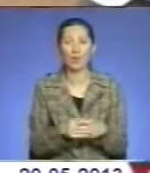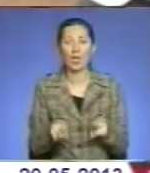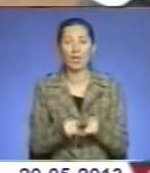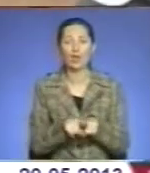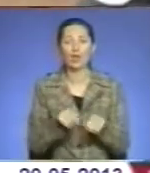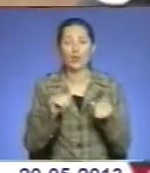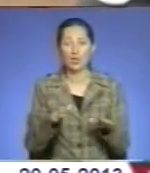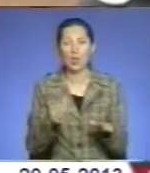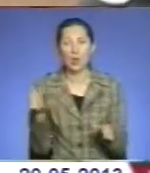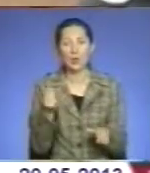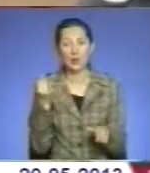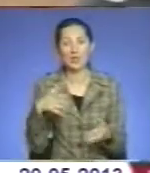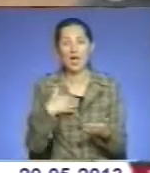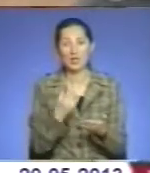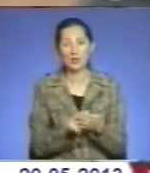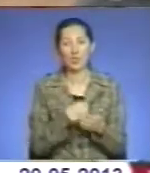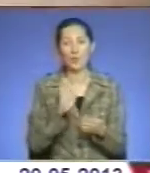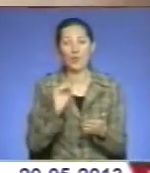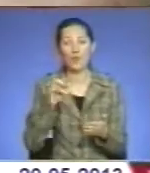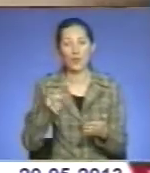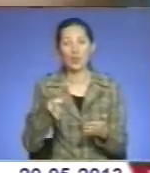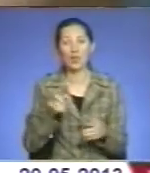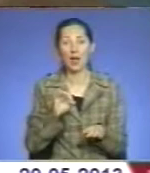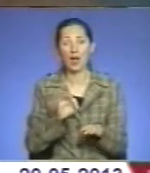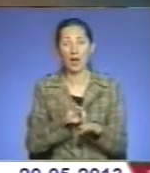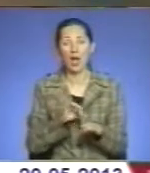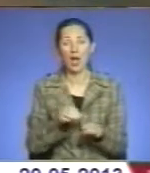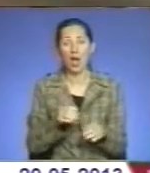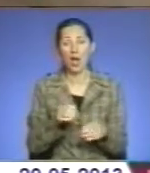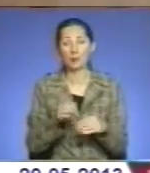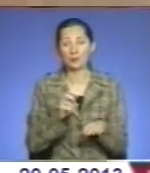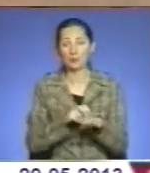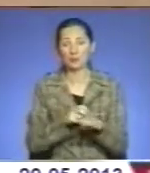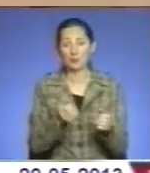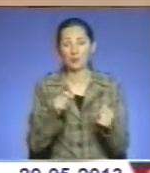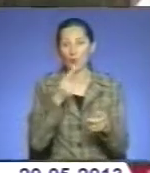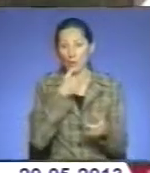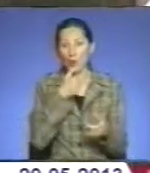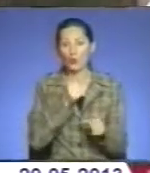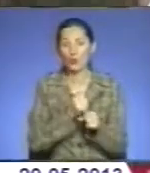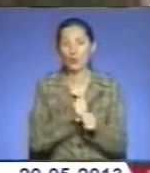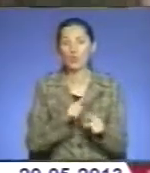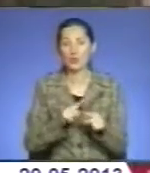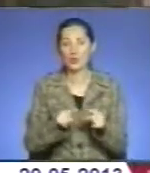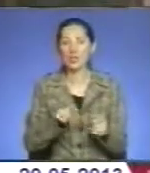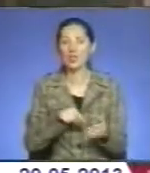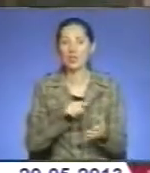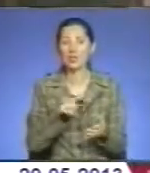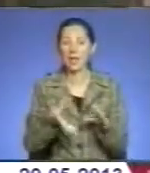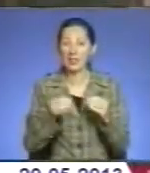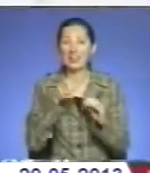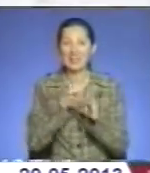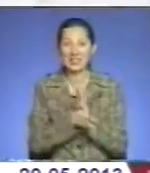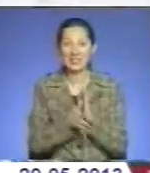вирішили поцікавитися своїм ВІЛ-статусом. Фахівці взяли кров і поставили швидкий тест. Чекаємо 15 хвилин на